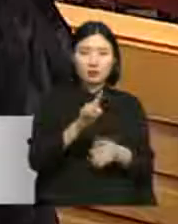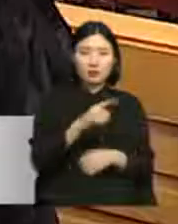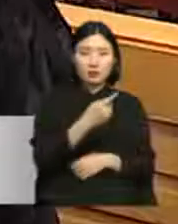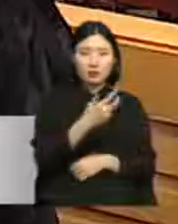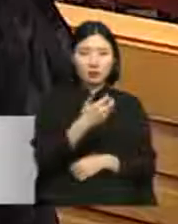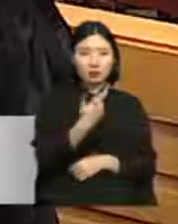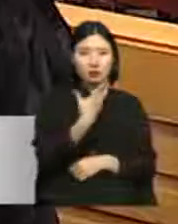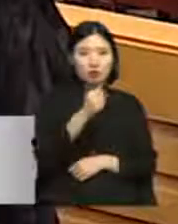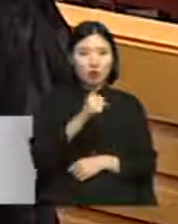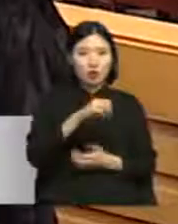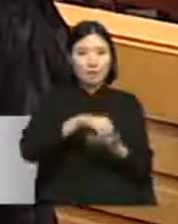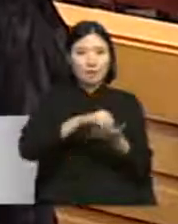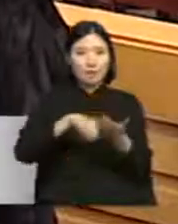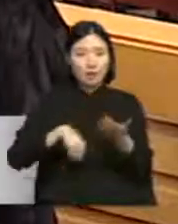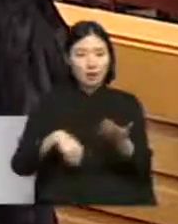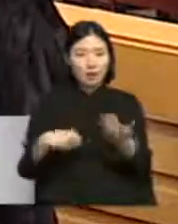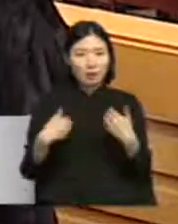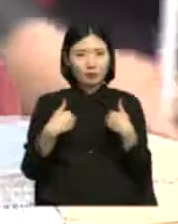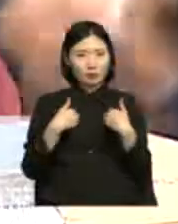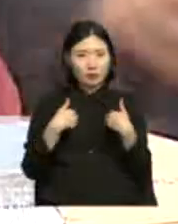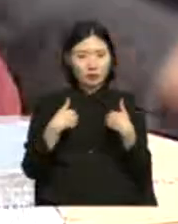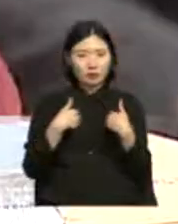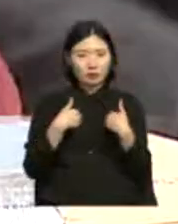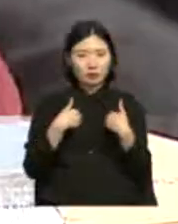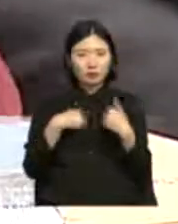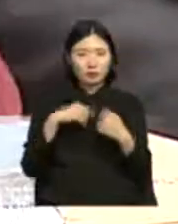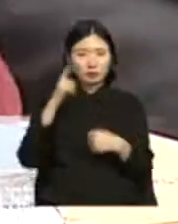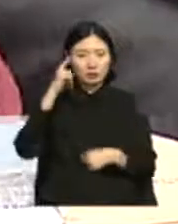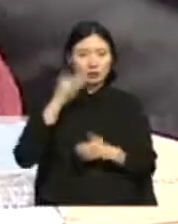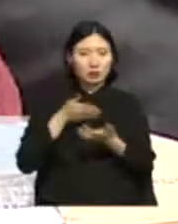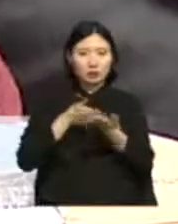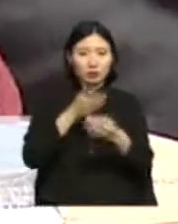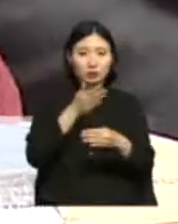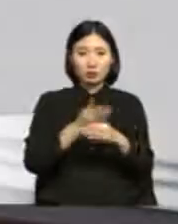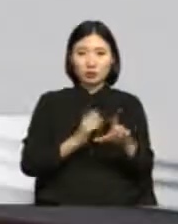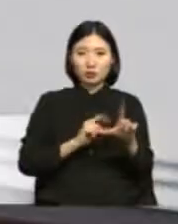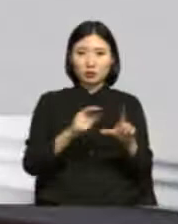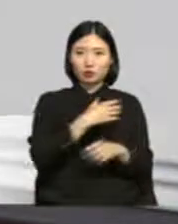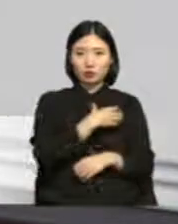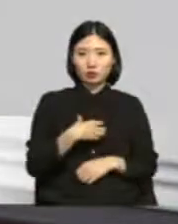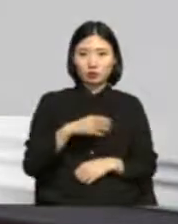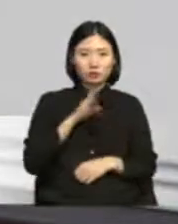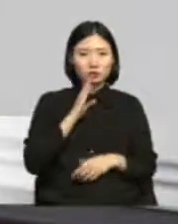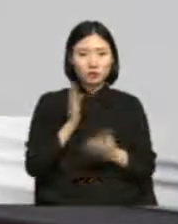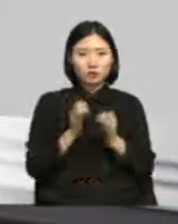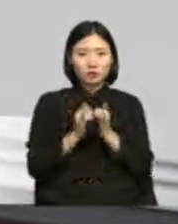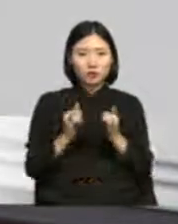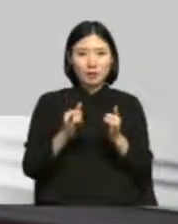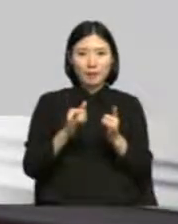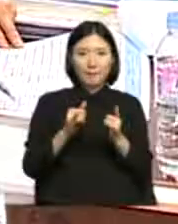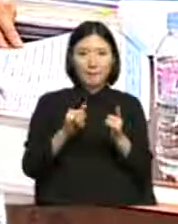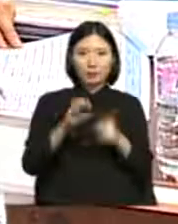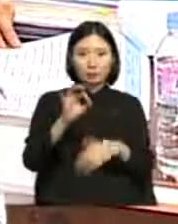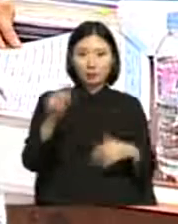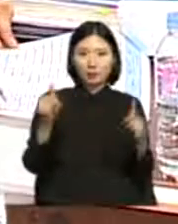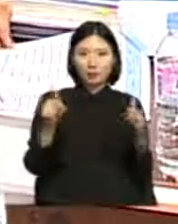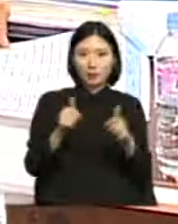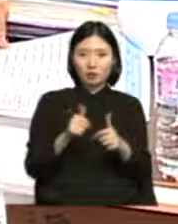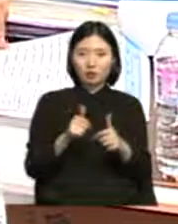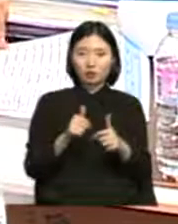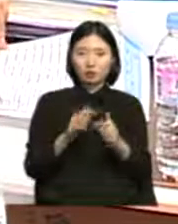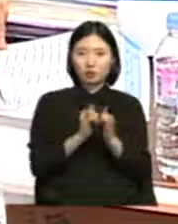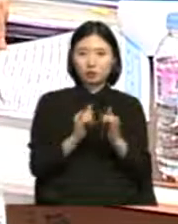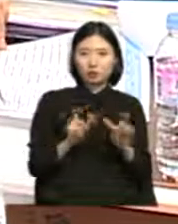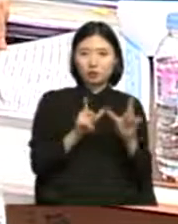6억원 가 내기 필요하다는 의견을 제시했습니다 이에 대 대부분의 구청 실무자들은 감액된 예산은 주민